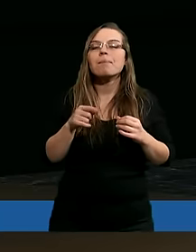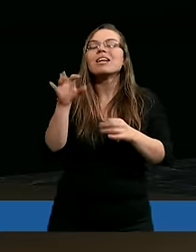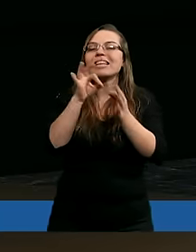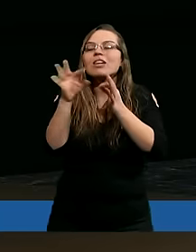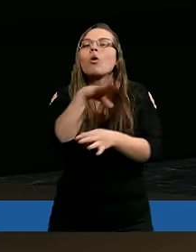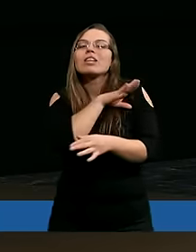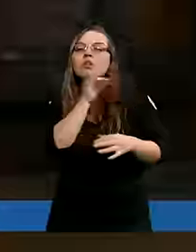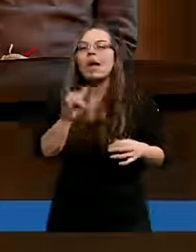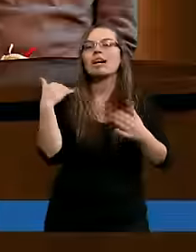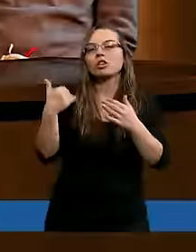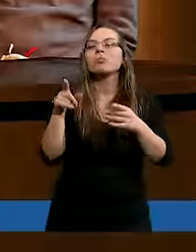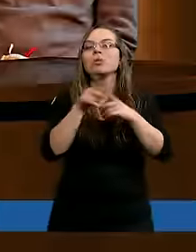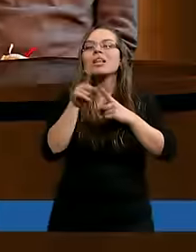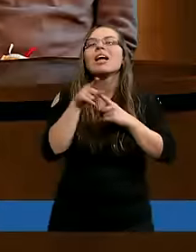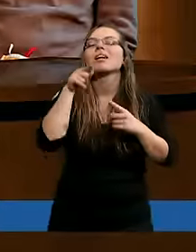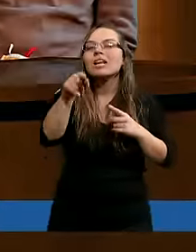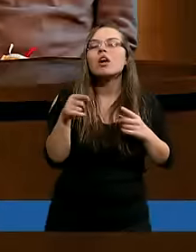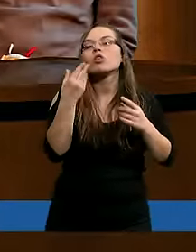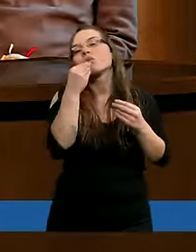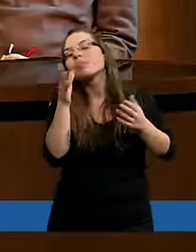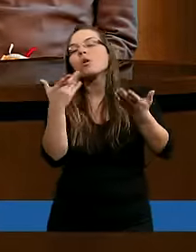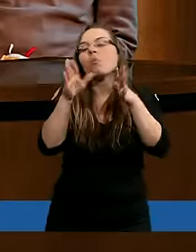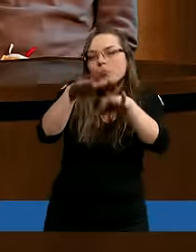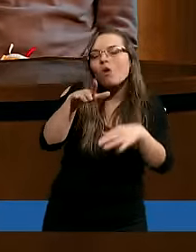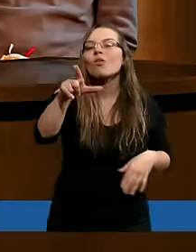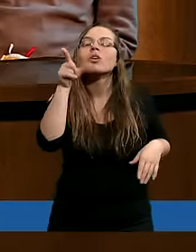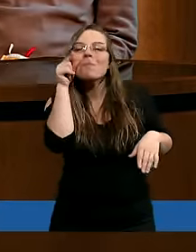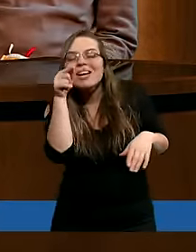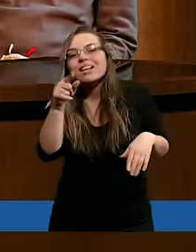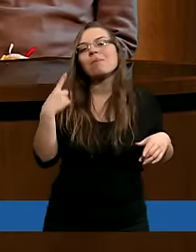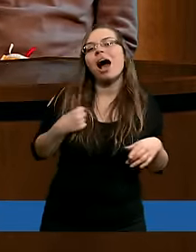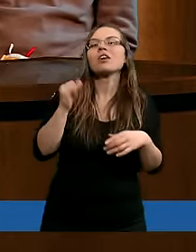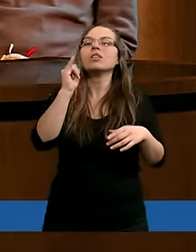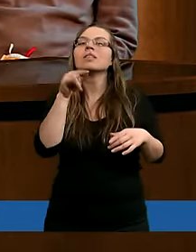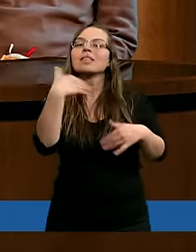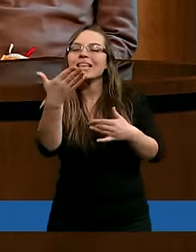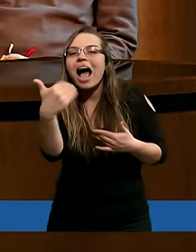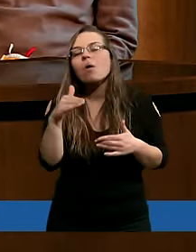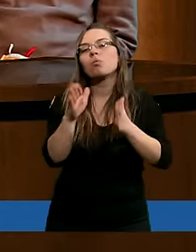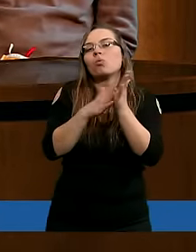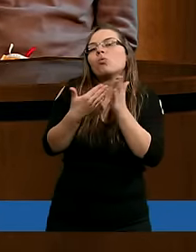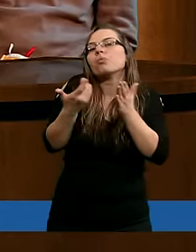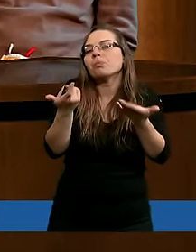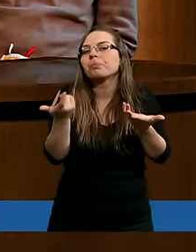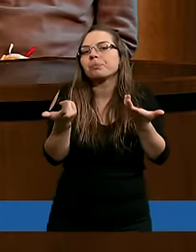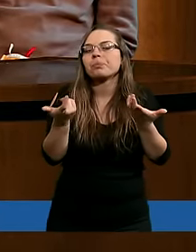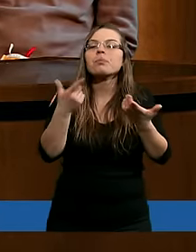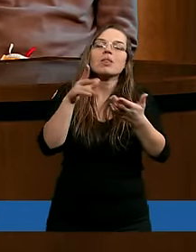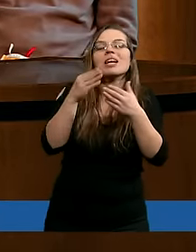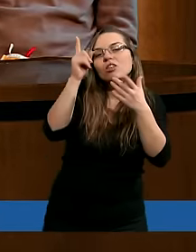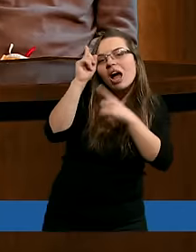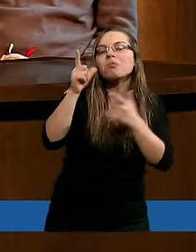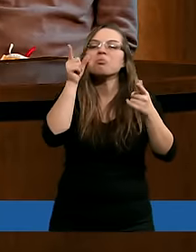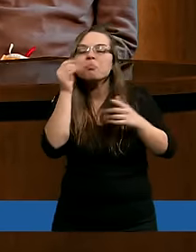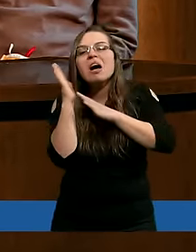sobie śmierci. Tutaj Bóg dał mu najpierw coś do jedzenia, pozwolił mu się wyspać, potem dał mu przejście na